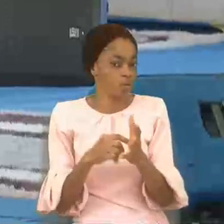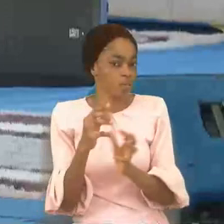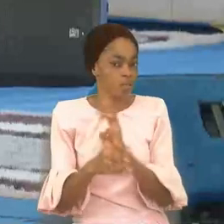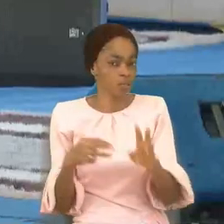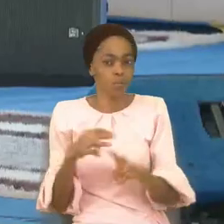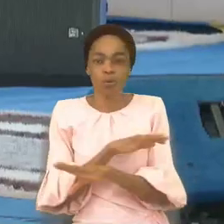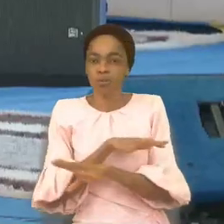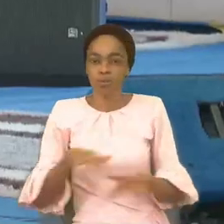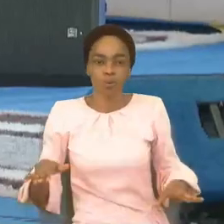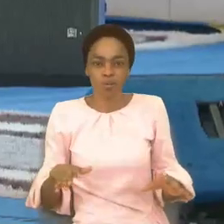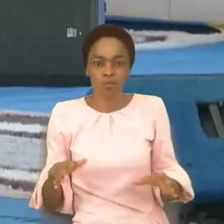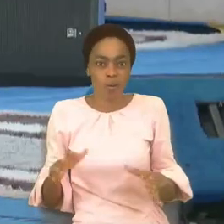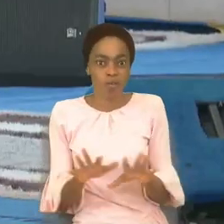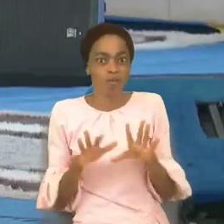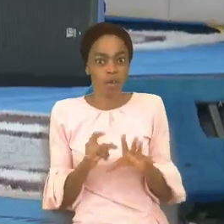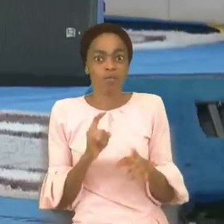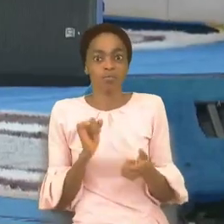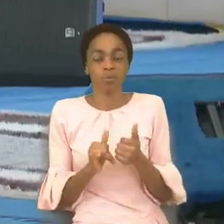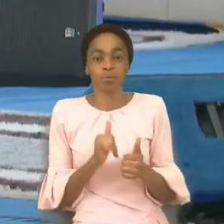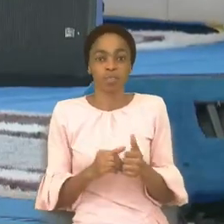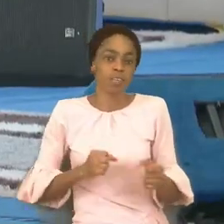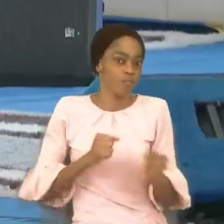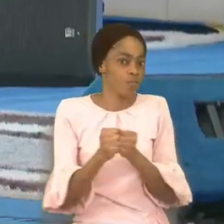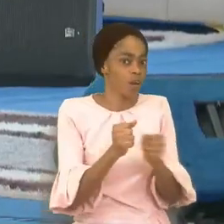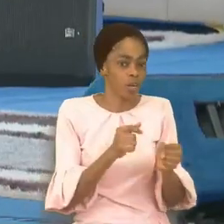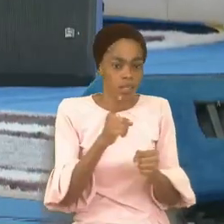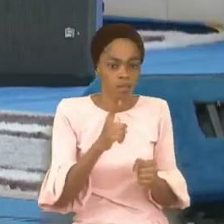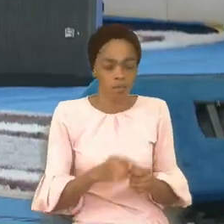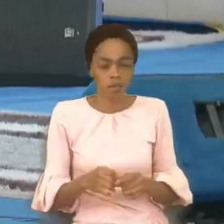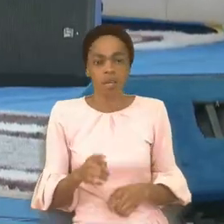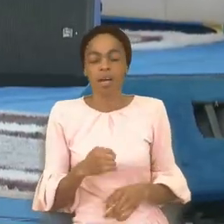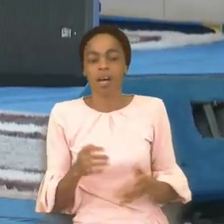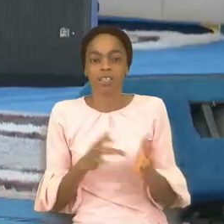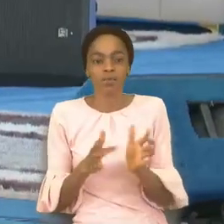Ne craignez pas ceux qui vous menacent dans ce monde.